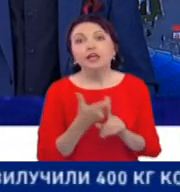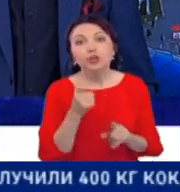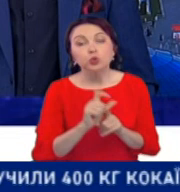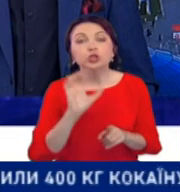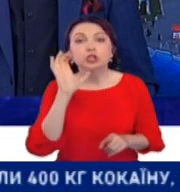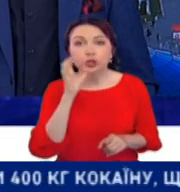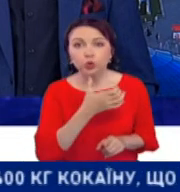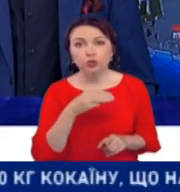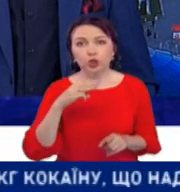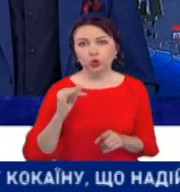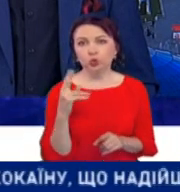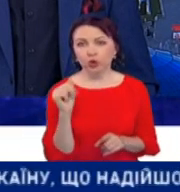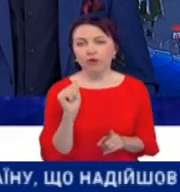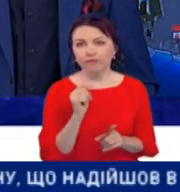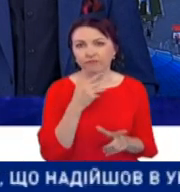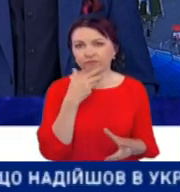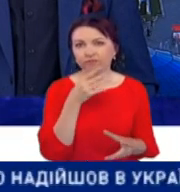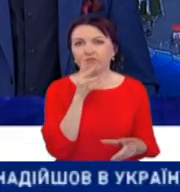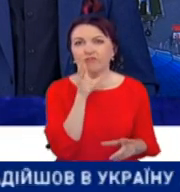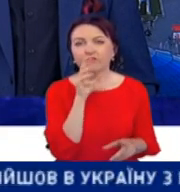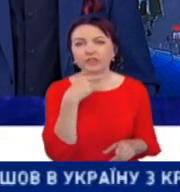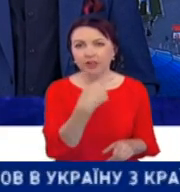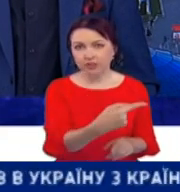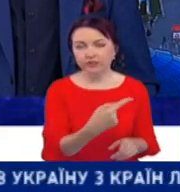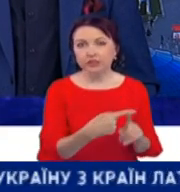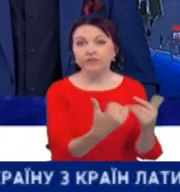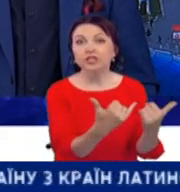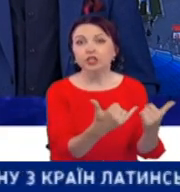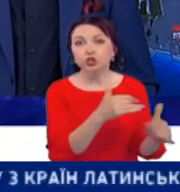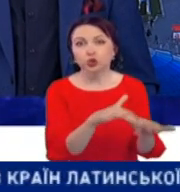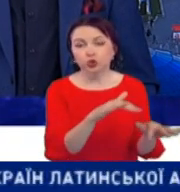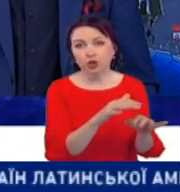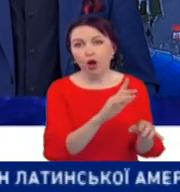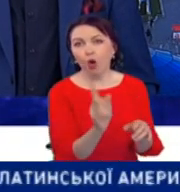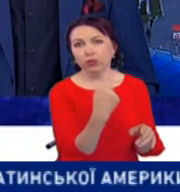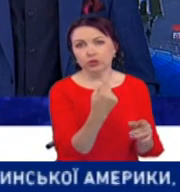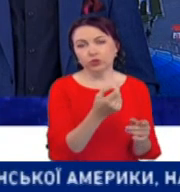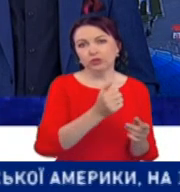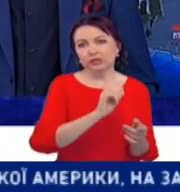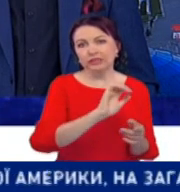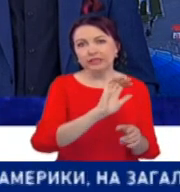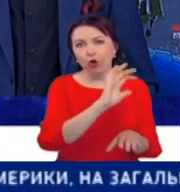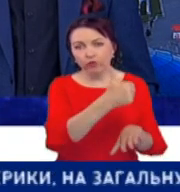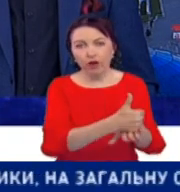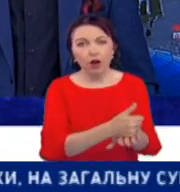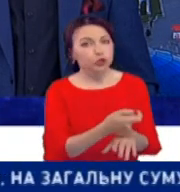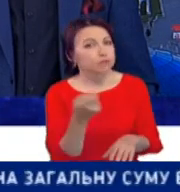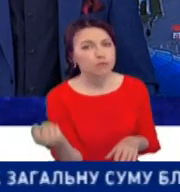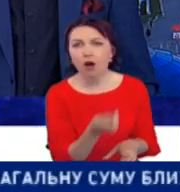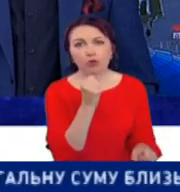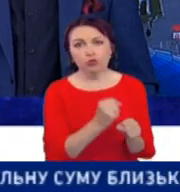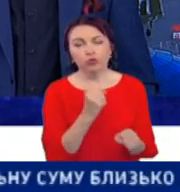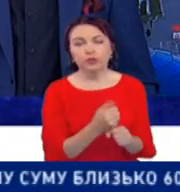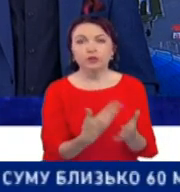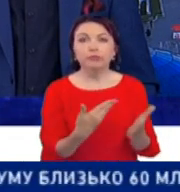серйозно Тука висказувався в адресу нині діючої обласної державної адміністрації, що начебто мало чого робиться. Ну, якщо, наприклад,